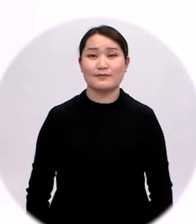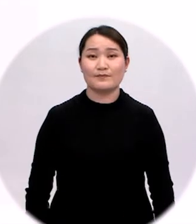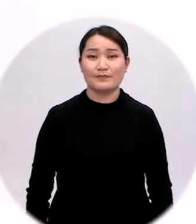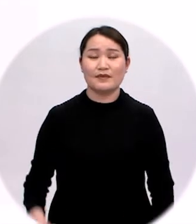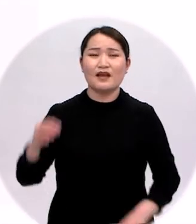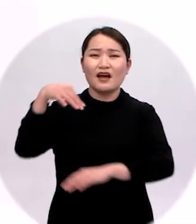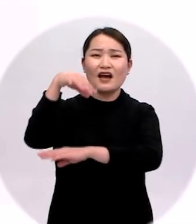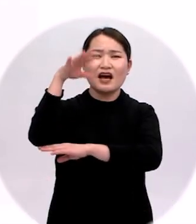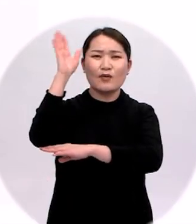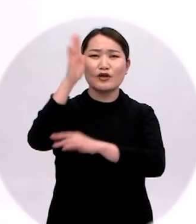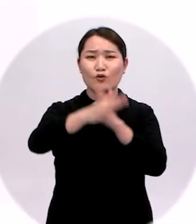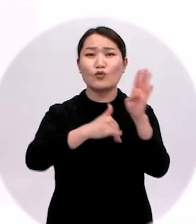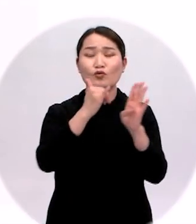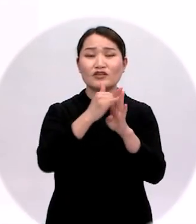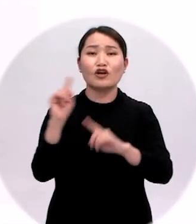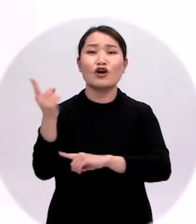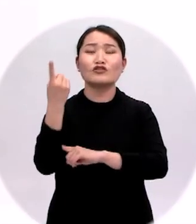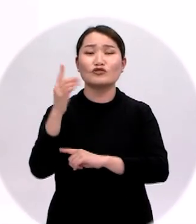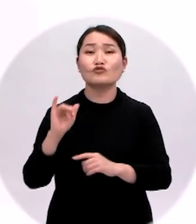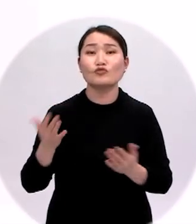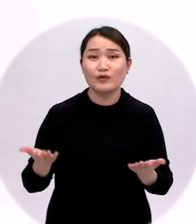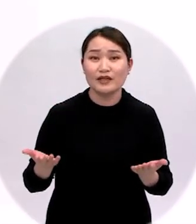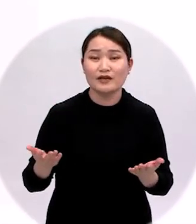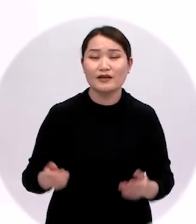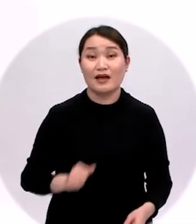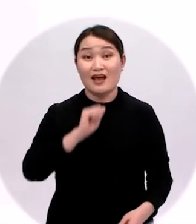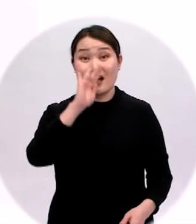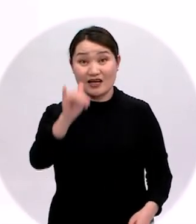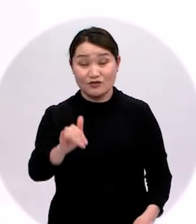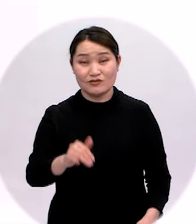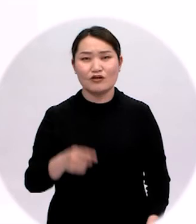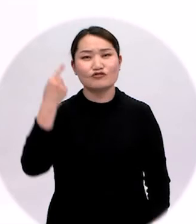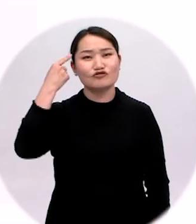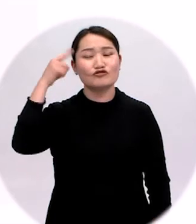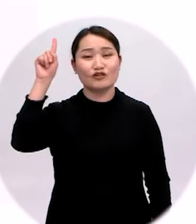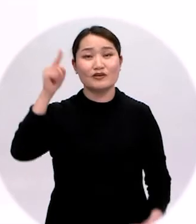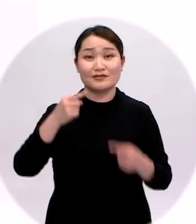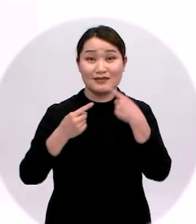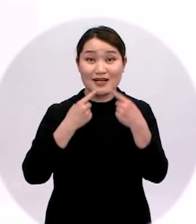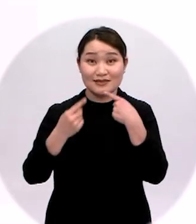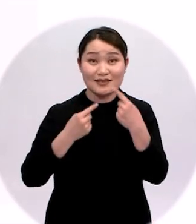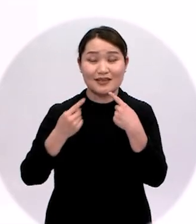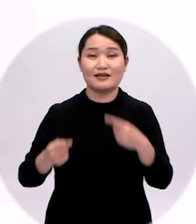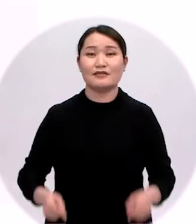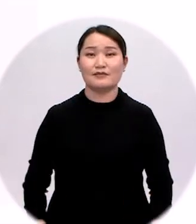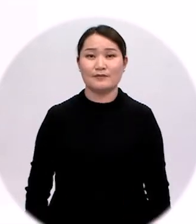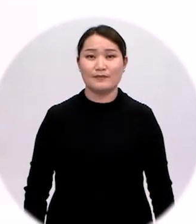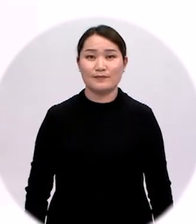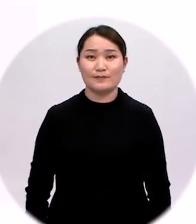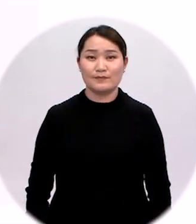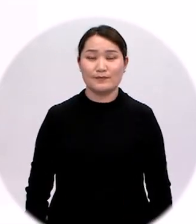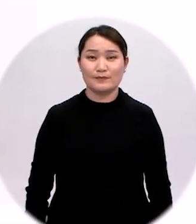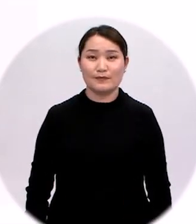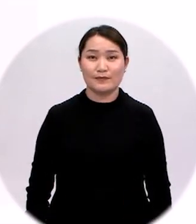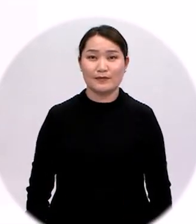Хаврын үлрэл ямар онцлогтой вэ? Асуулт зохиож ярилцаарай гэж. За хаврын